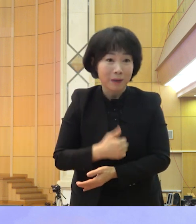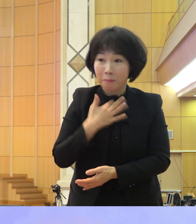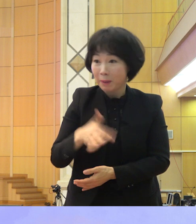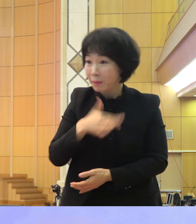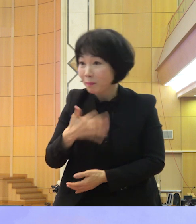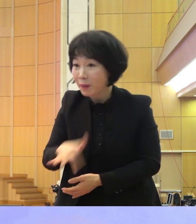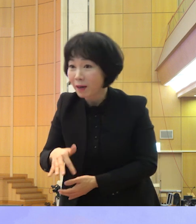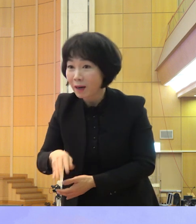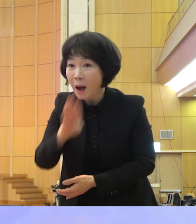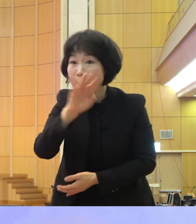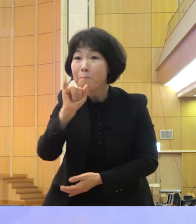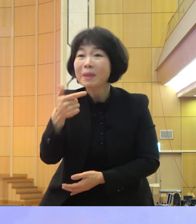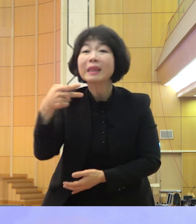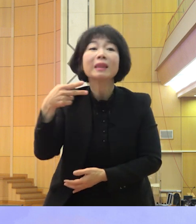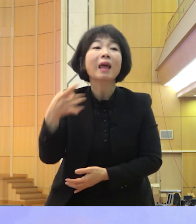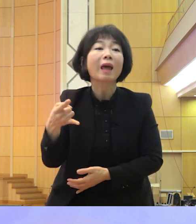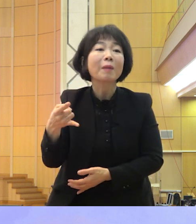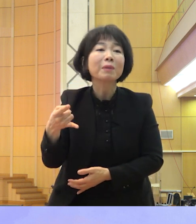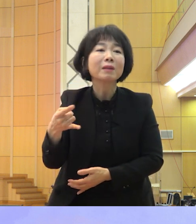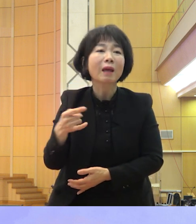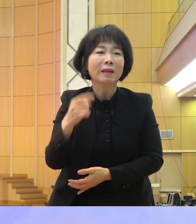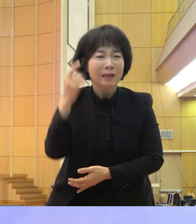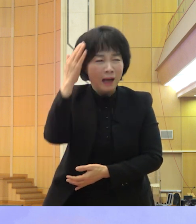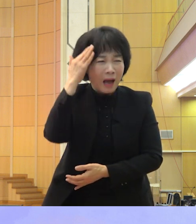치고 그리고 이제